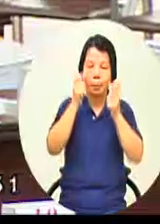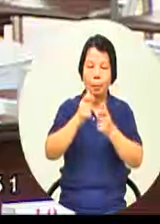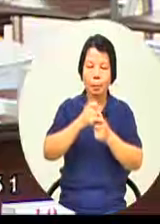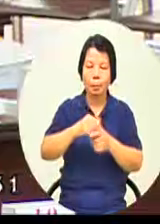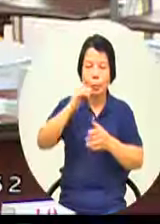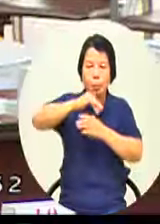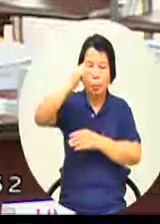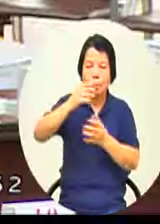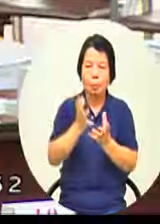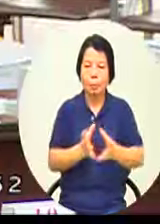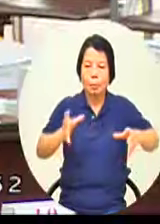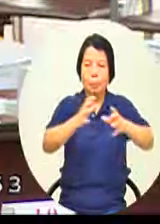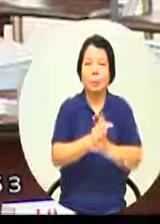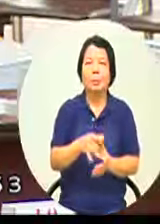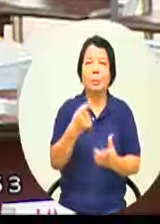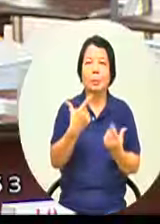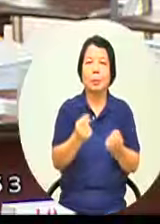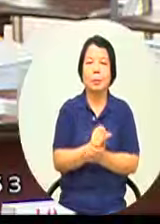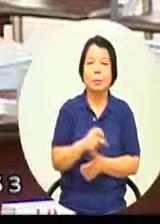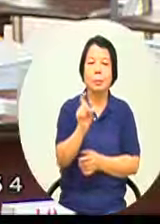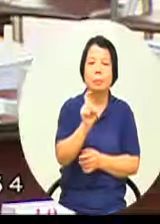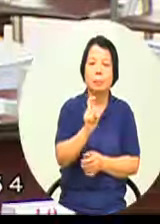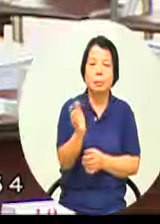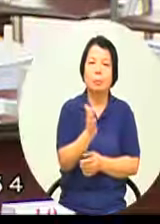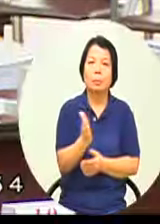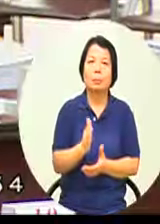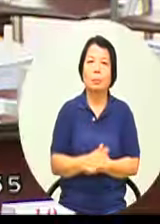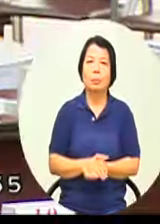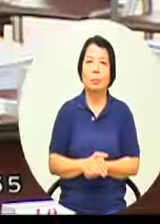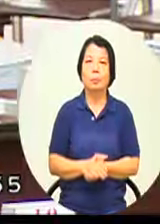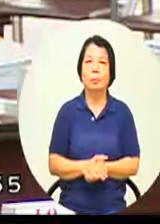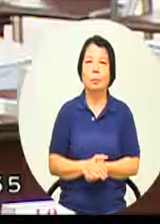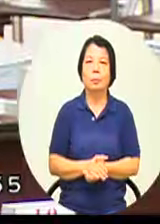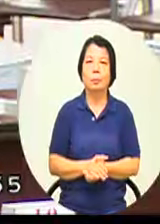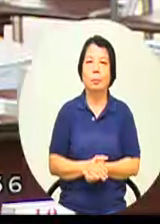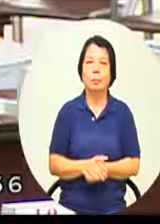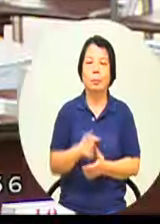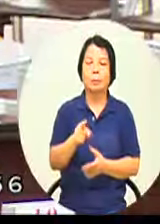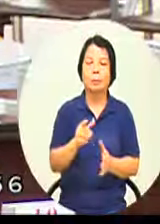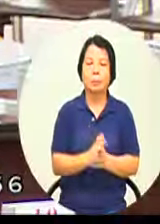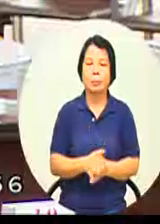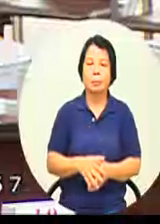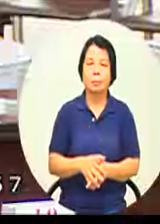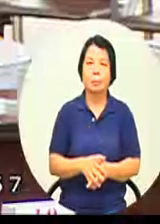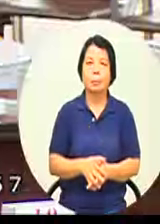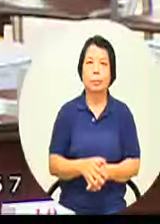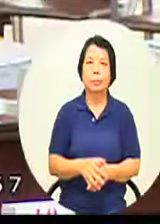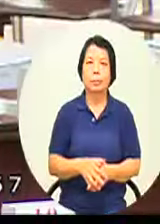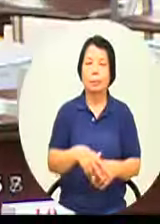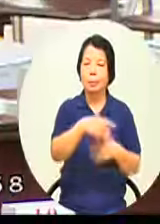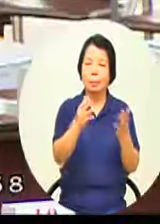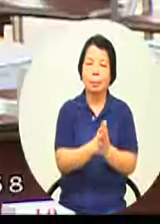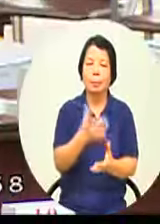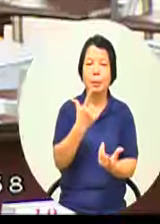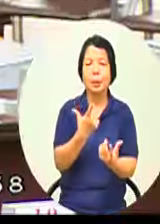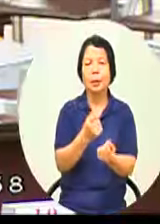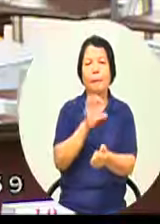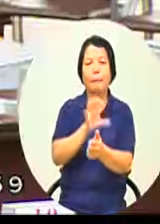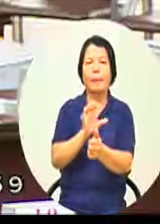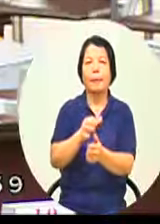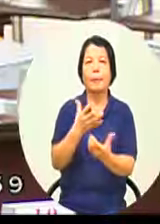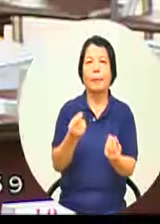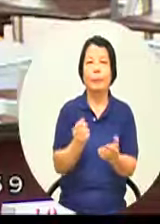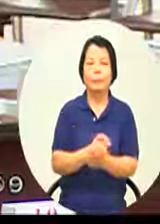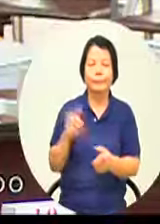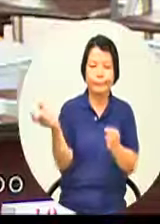银的，一粒一块银，两块银，你十块你不能买买啊。啊，讲。蔡建商龙嘛，你嘛熟咩？哦，是不是安尼？啊，风